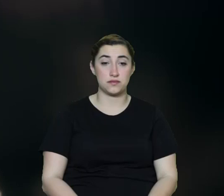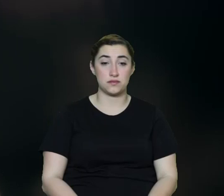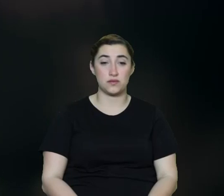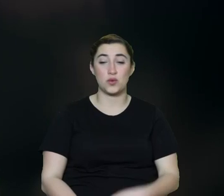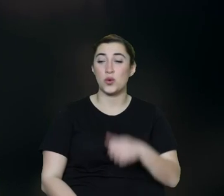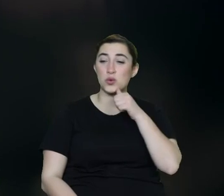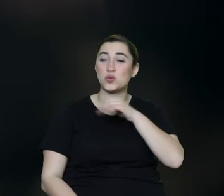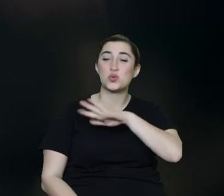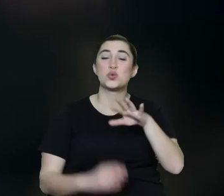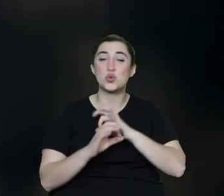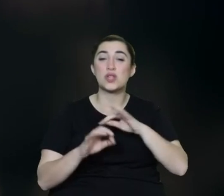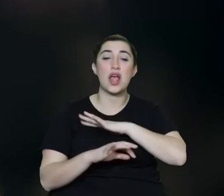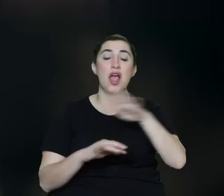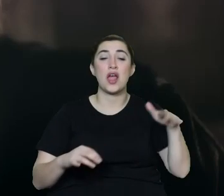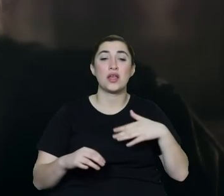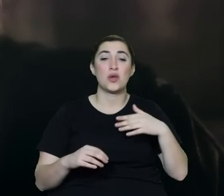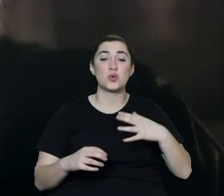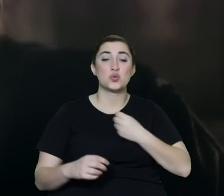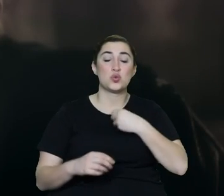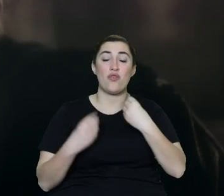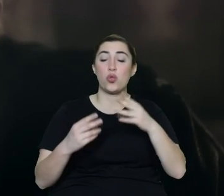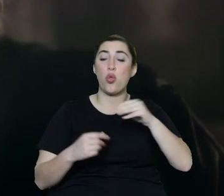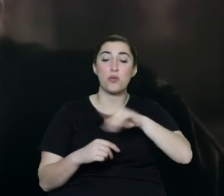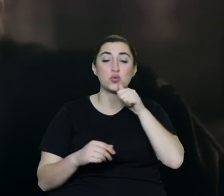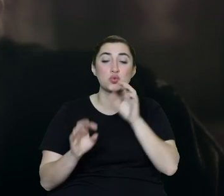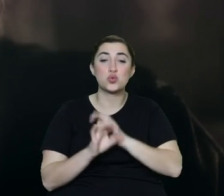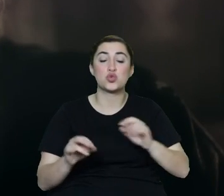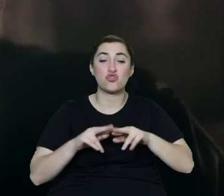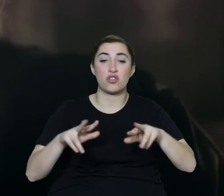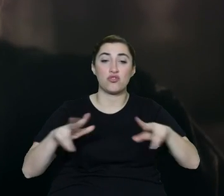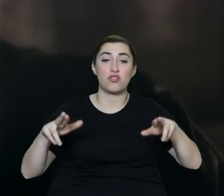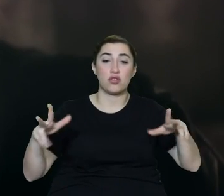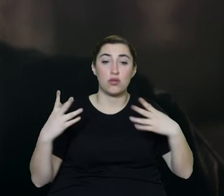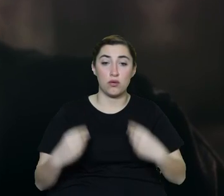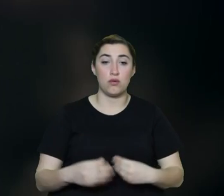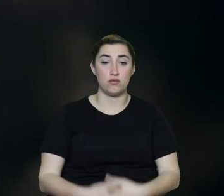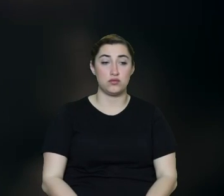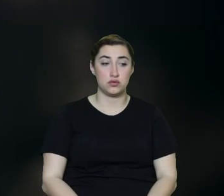Kuraklık her yeri yokluğa boğmuştur hünkârım. Toprak susuzluktan çatlamıştır.